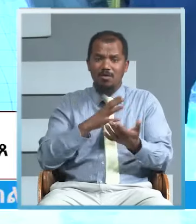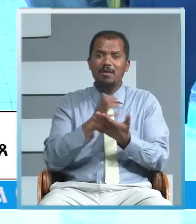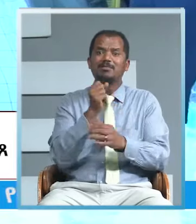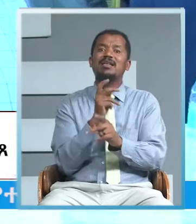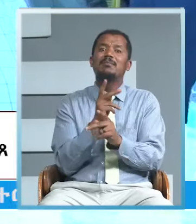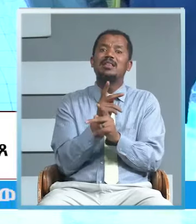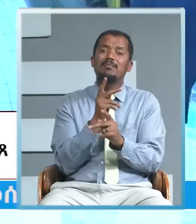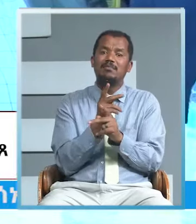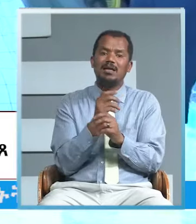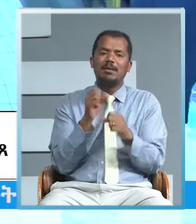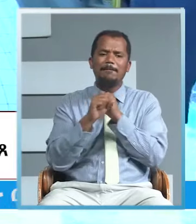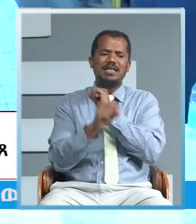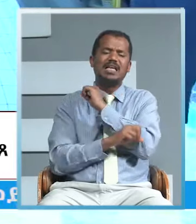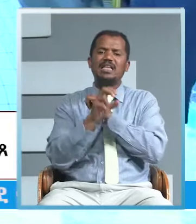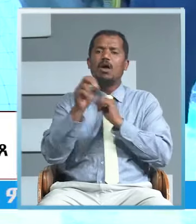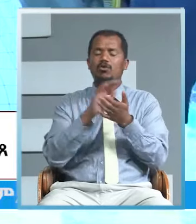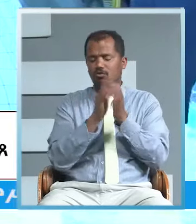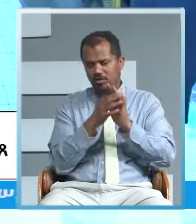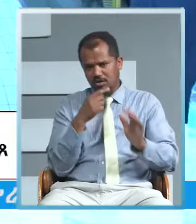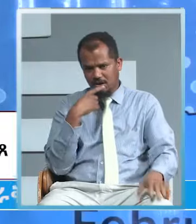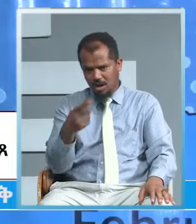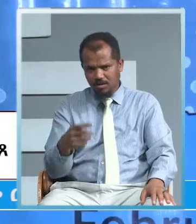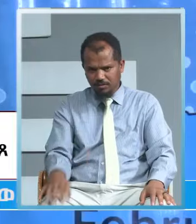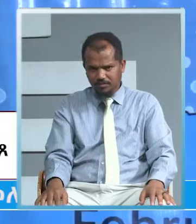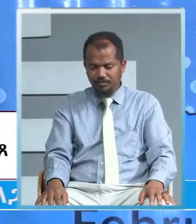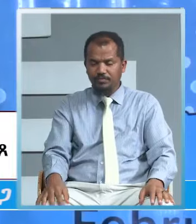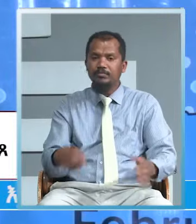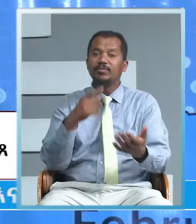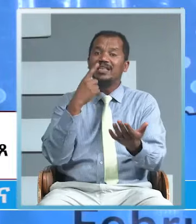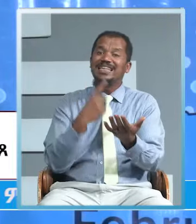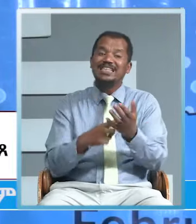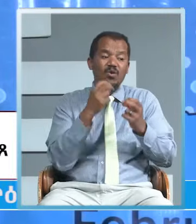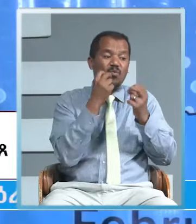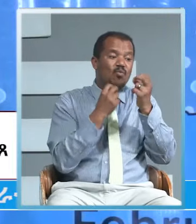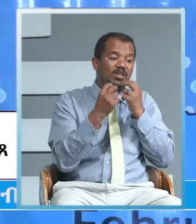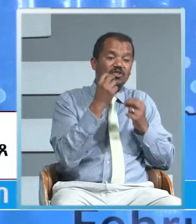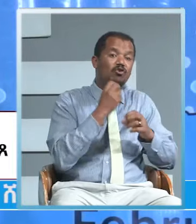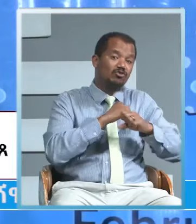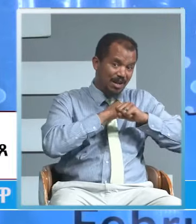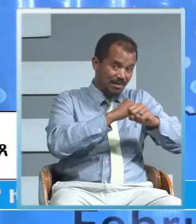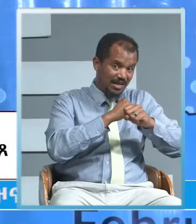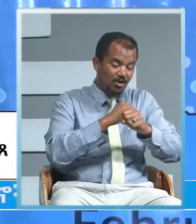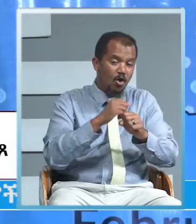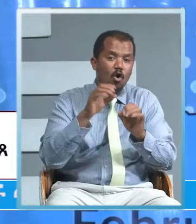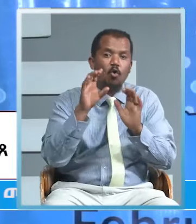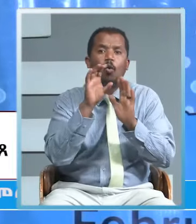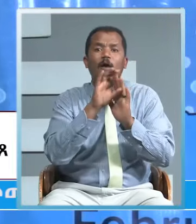ከመጠበቅ አኳያ መሰረታዊ እንደሆነም ተናግረዋል። እነዚህን ወንጀሎች ለመከላከል